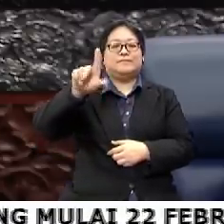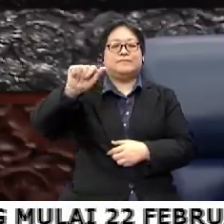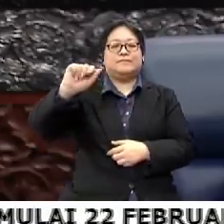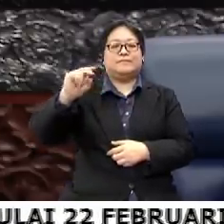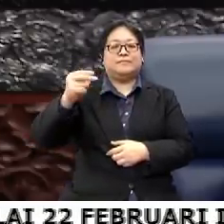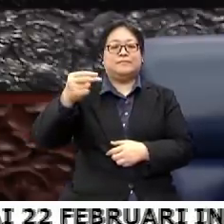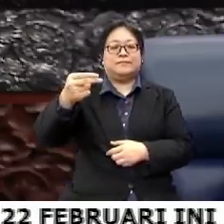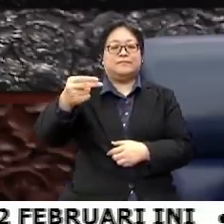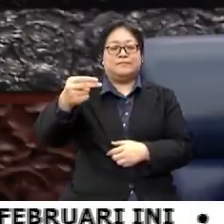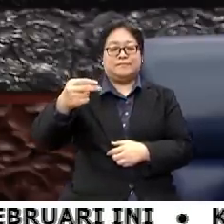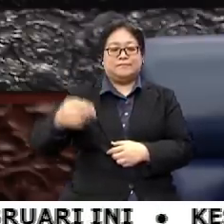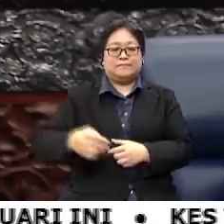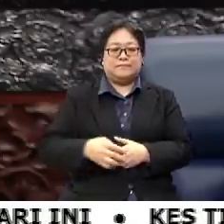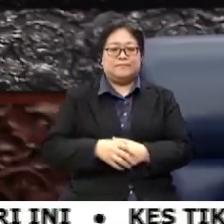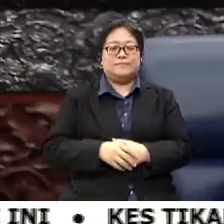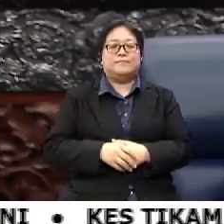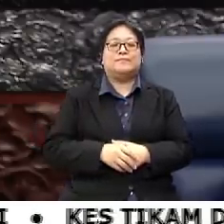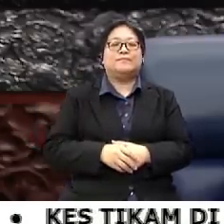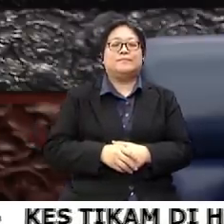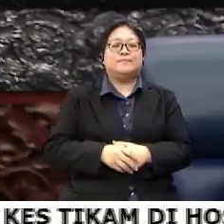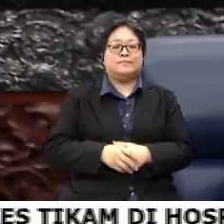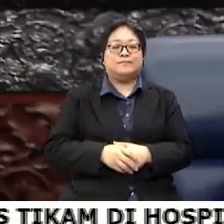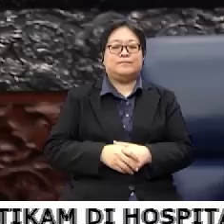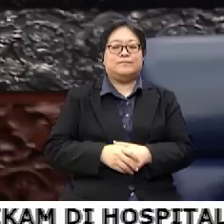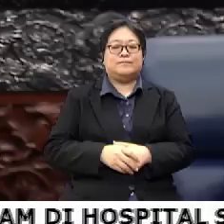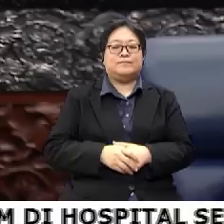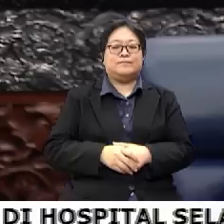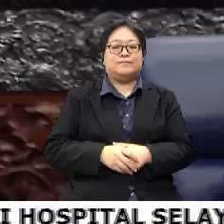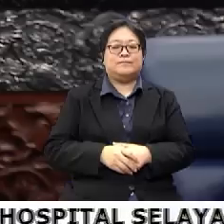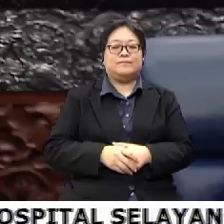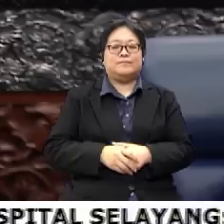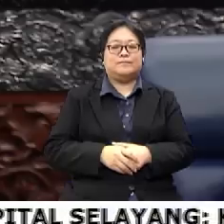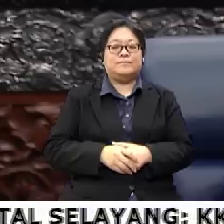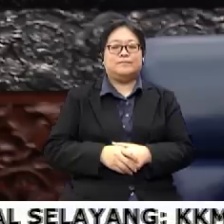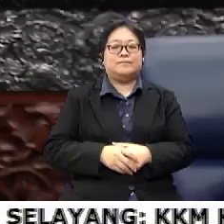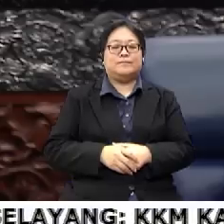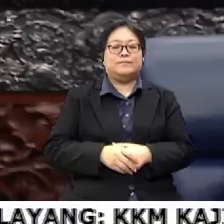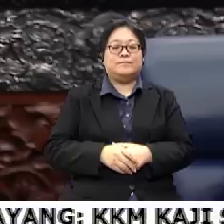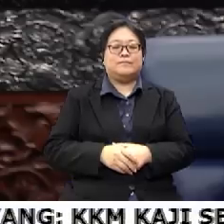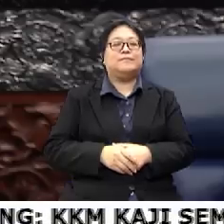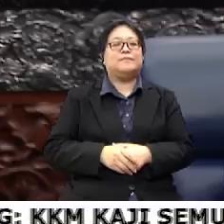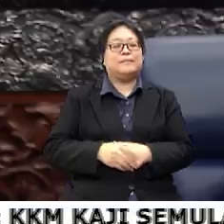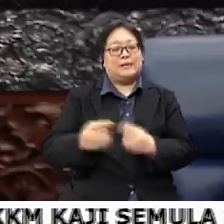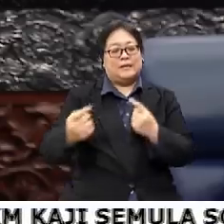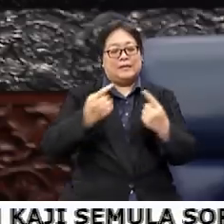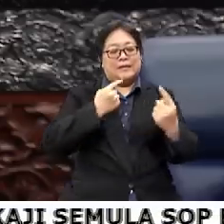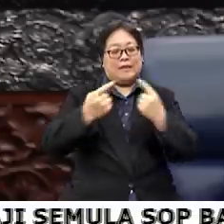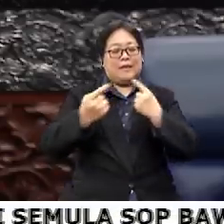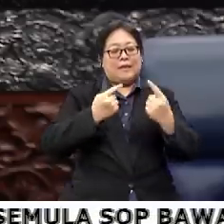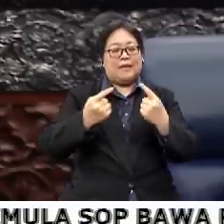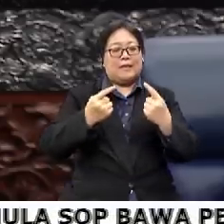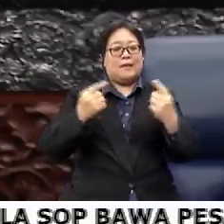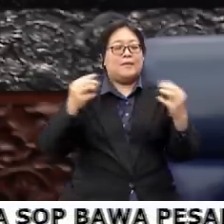Shah Ibni Al-Marhum Sultan Haji Ahmad Shah Al-Musta'in Billah di atas titah Baginda di